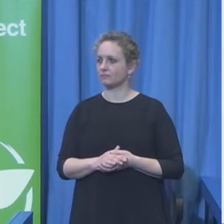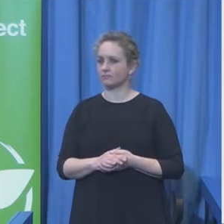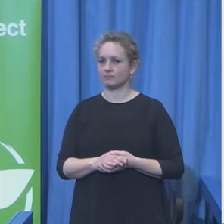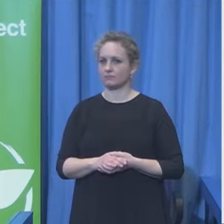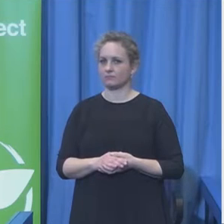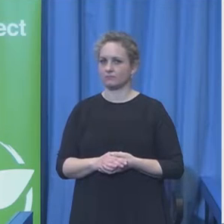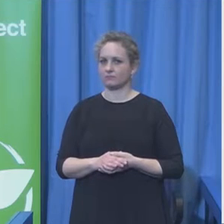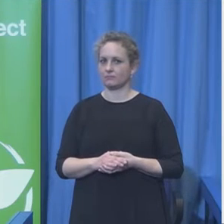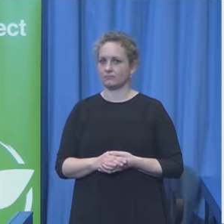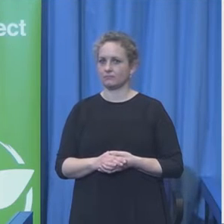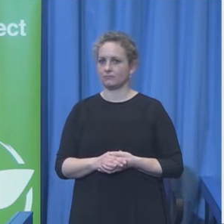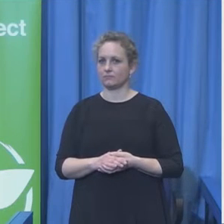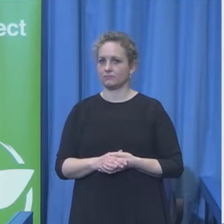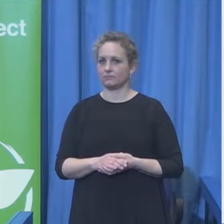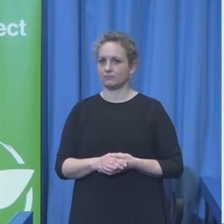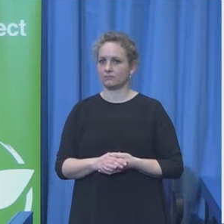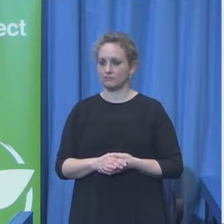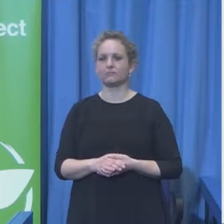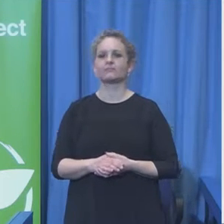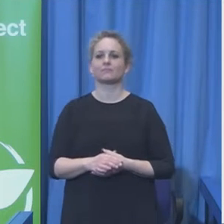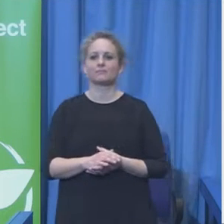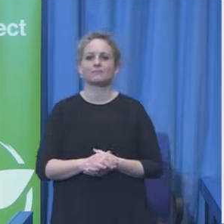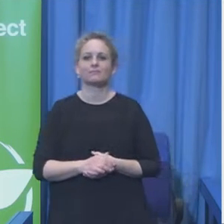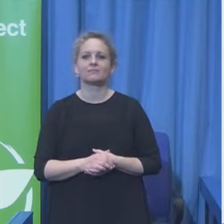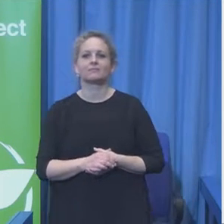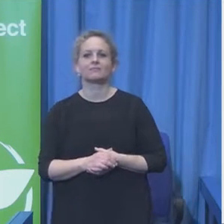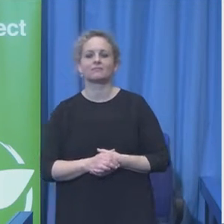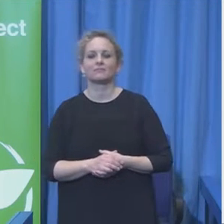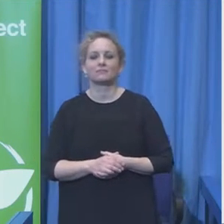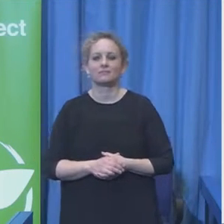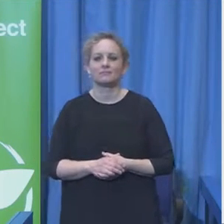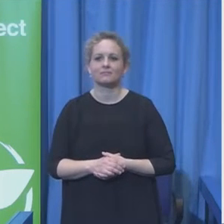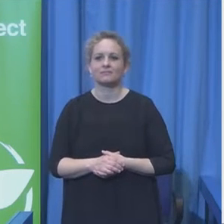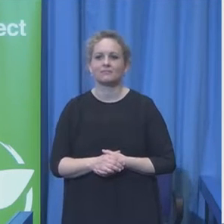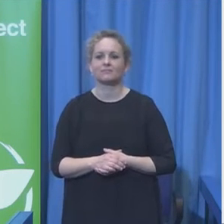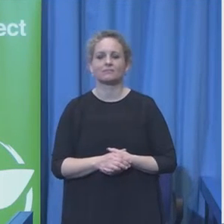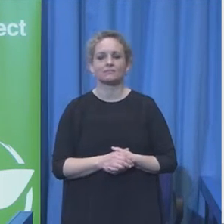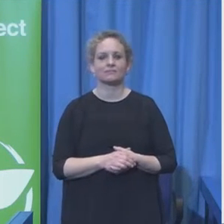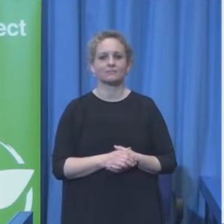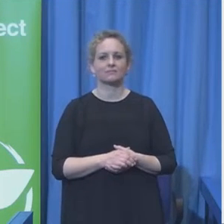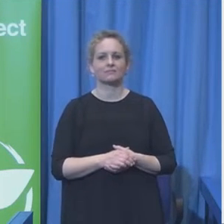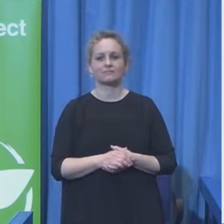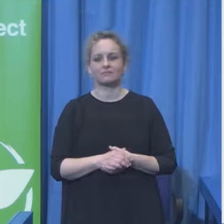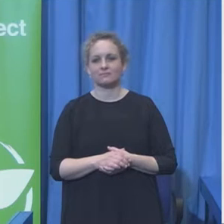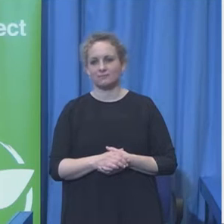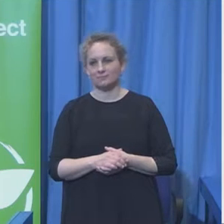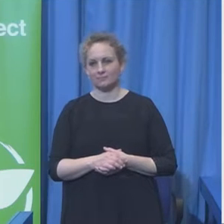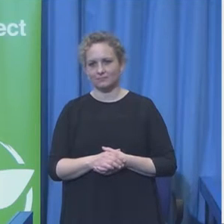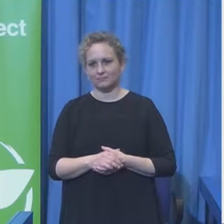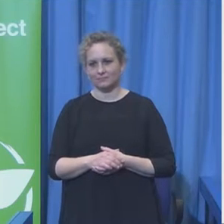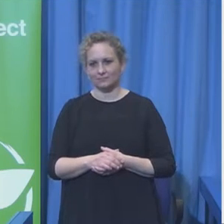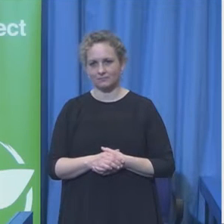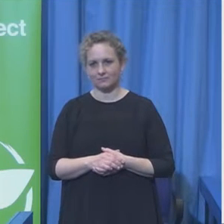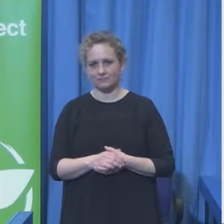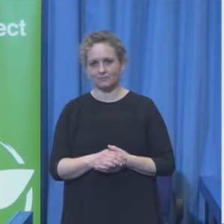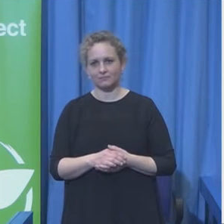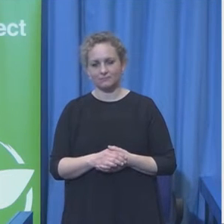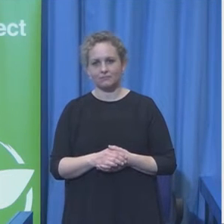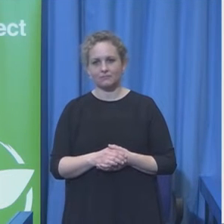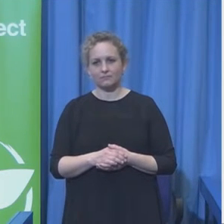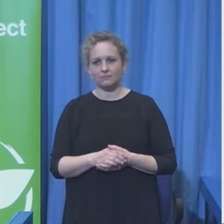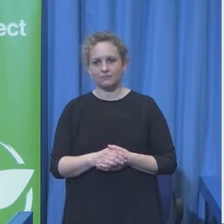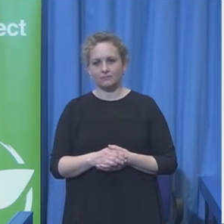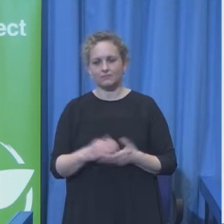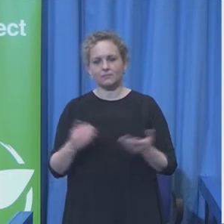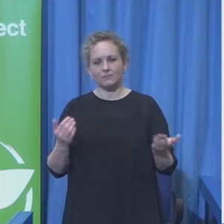ONZ. I think that a switch from the quota system to anti-discrimination policy is not a solution, since studies undertaken in the